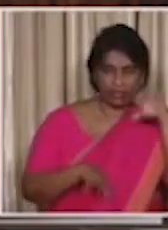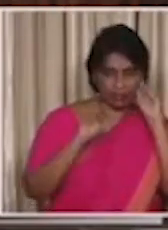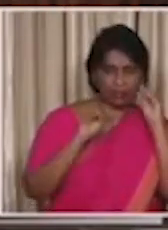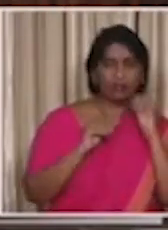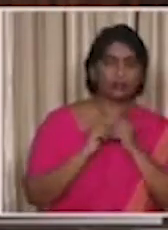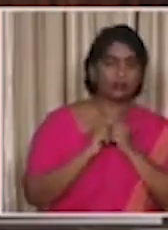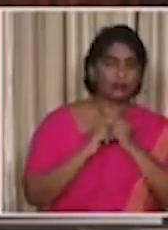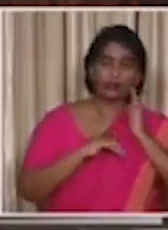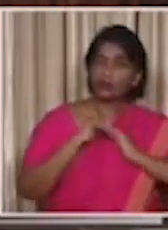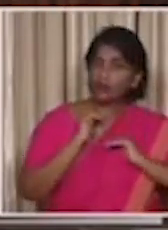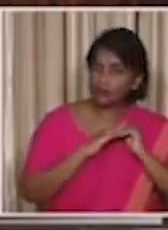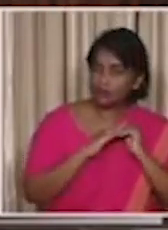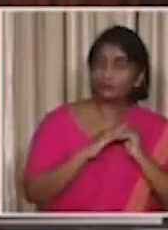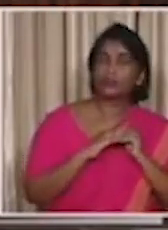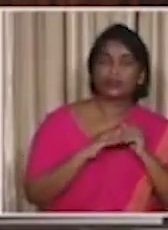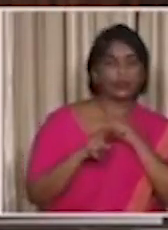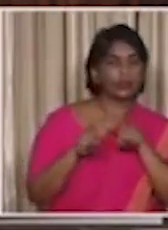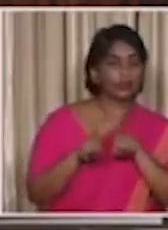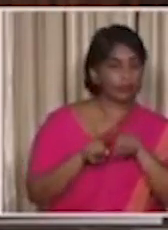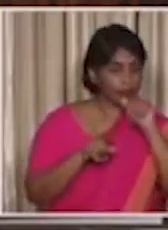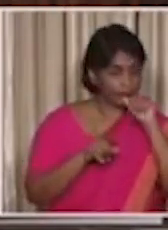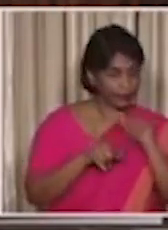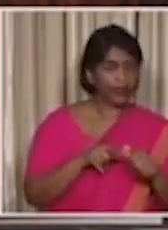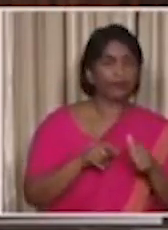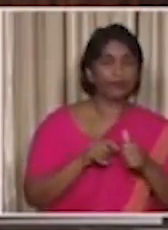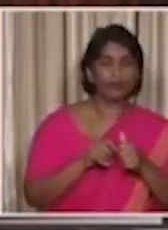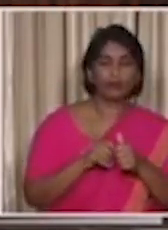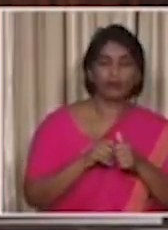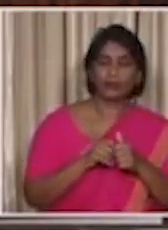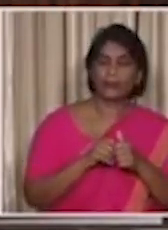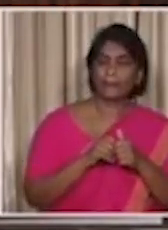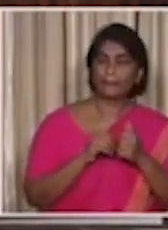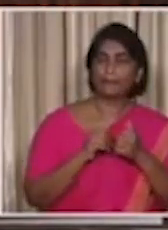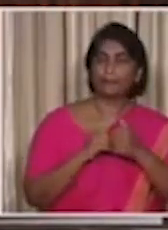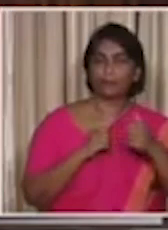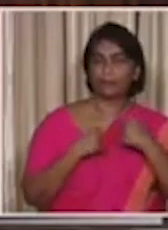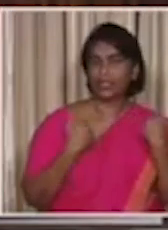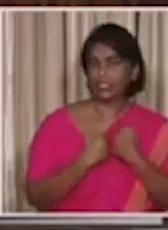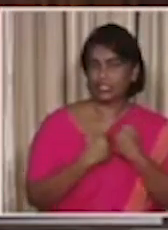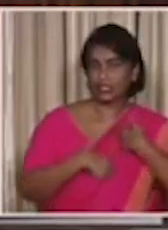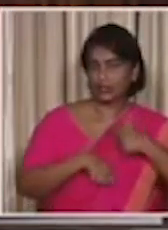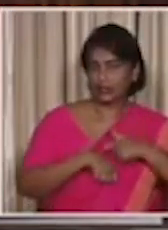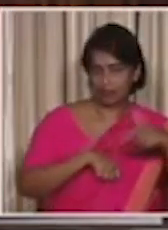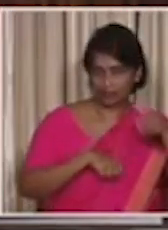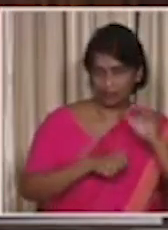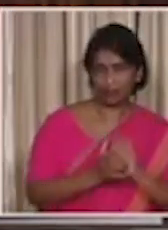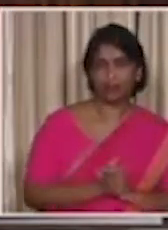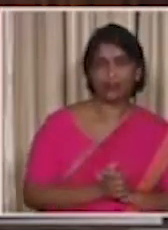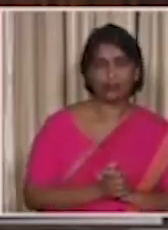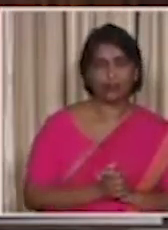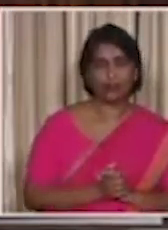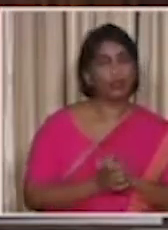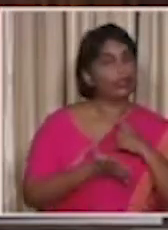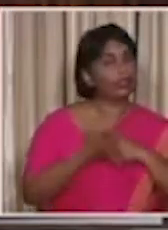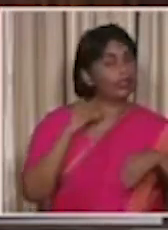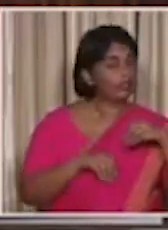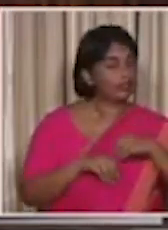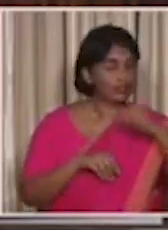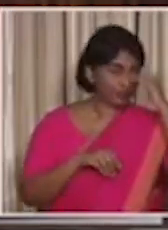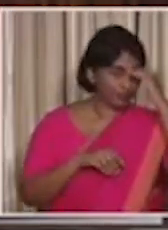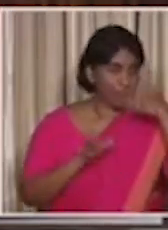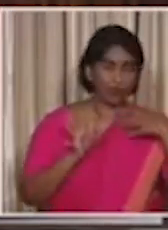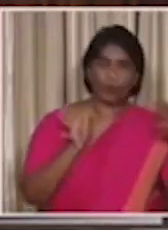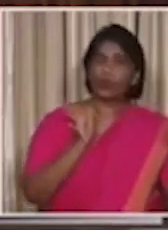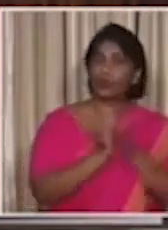to action, we will be able to maneuver through these challenging times. දේශපාලන නායකයින් එකට